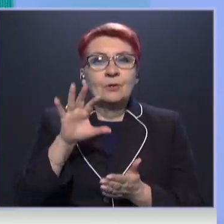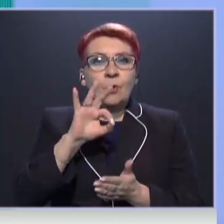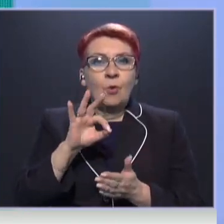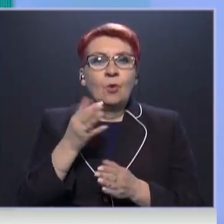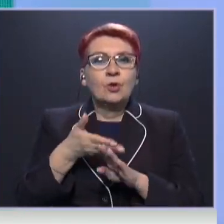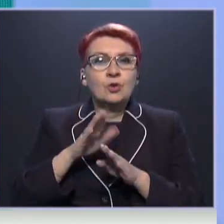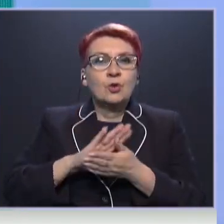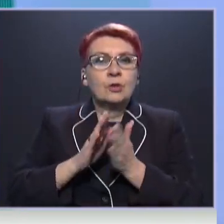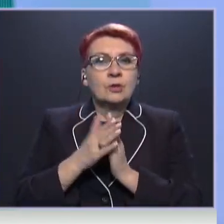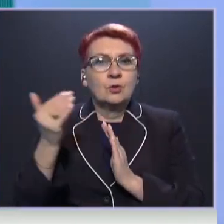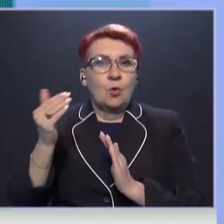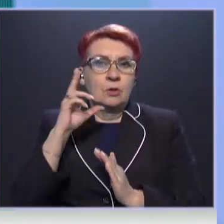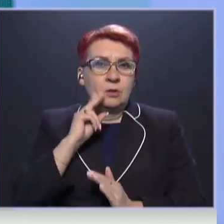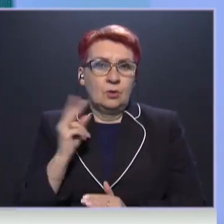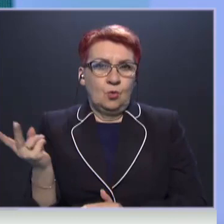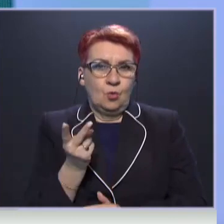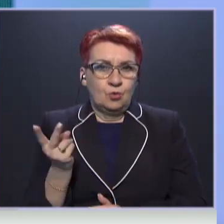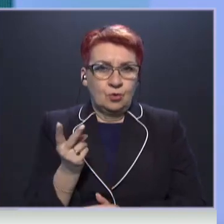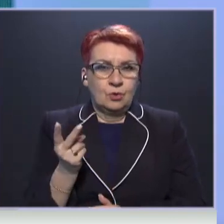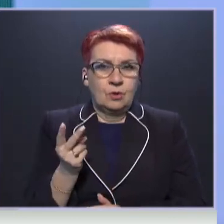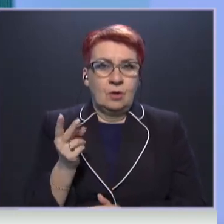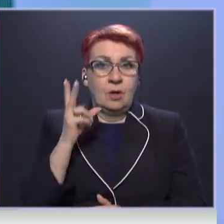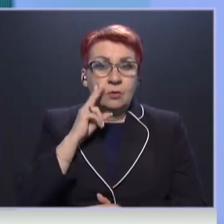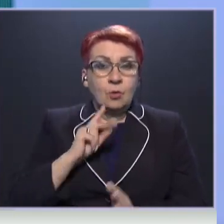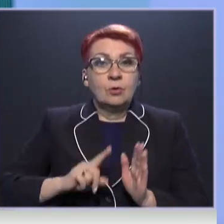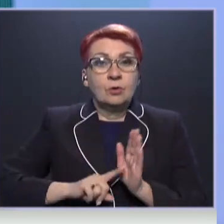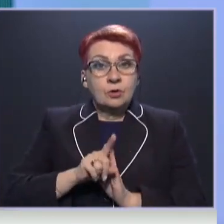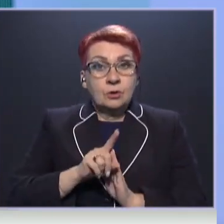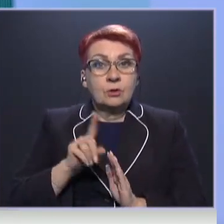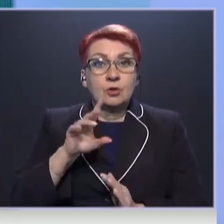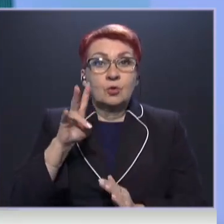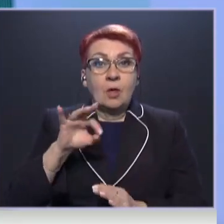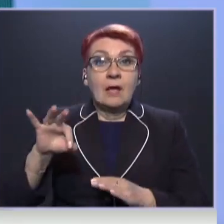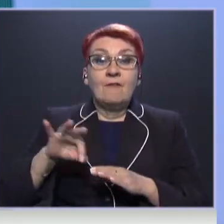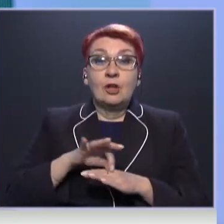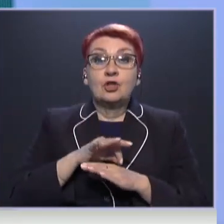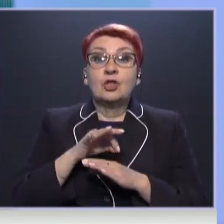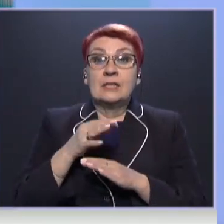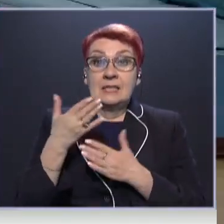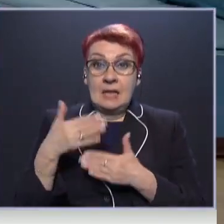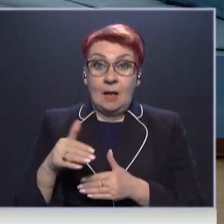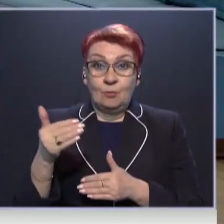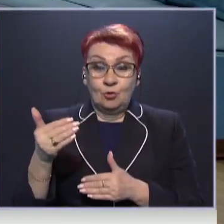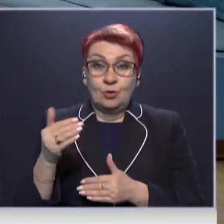тяжелой ситуации с дочерью, которая начала с того, что она вышла замуж за человека, который